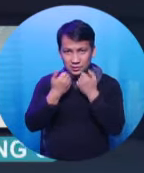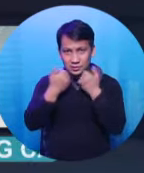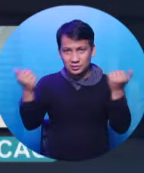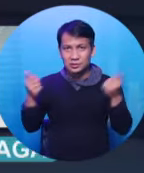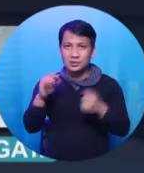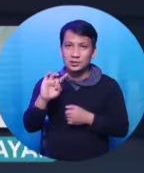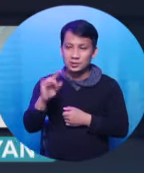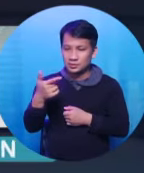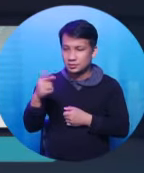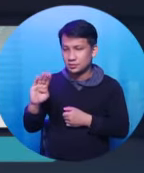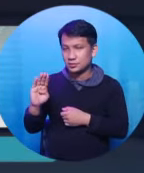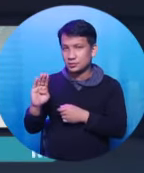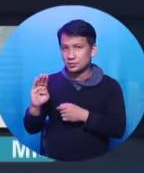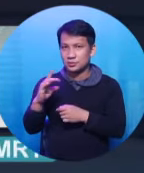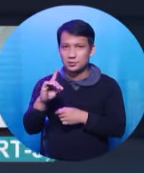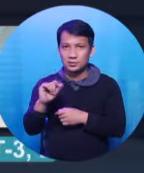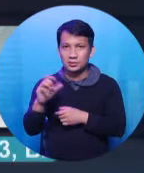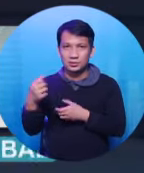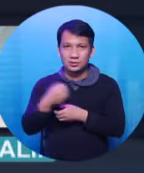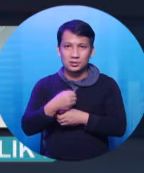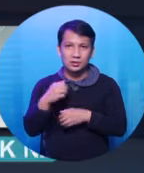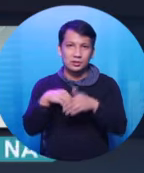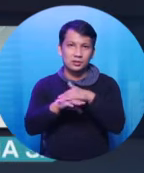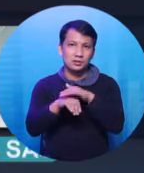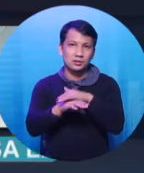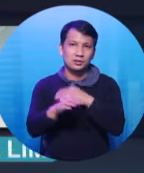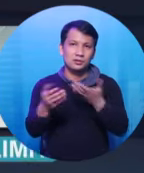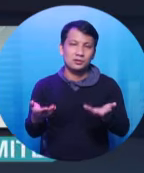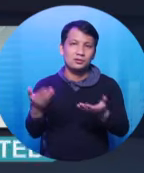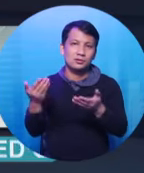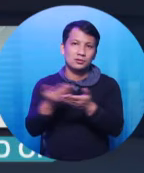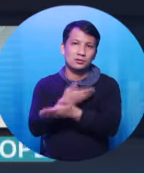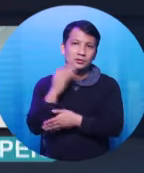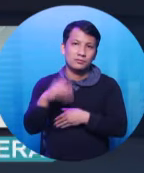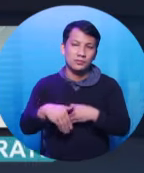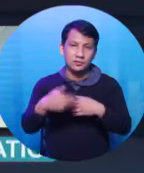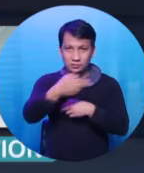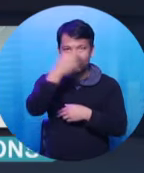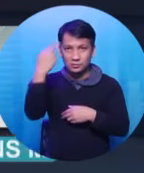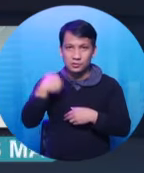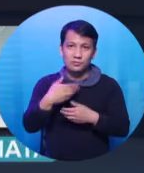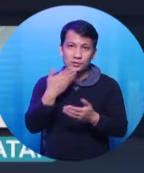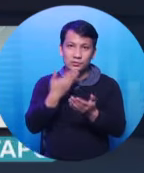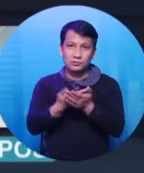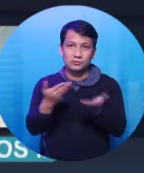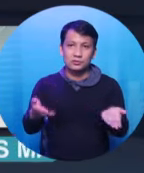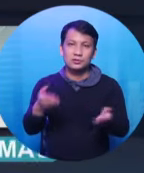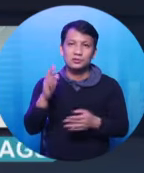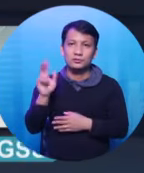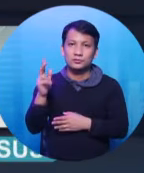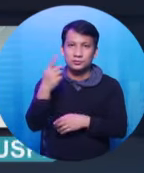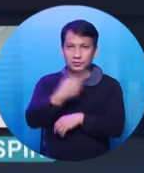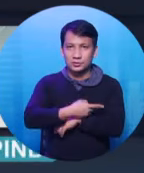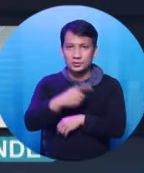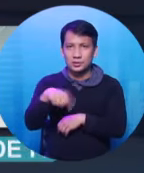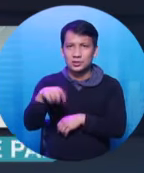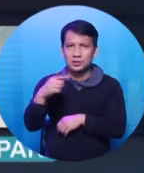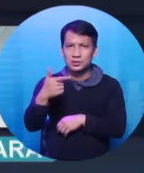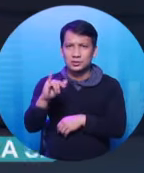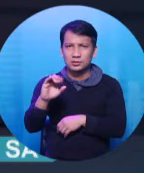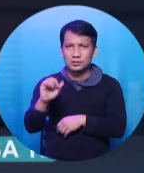8 gigabyte data access ng ating mga makabagong bayani. Good for 30 days ang giga